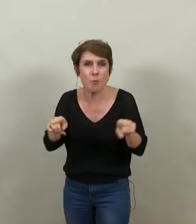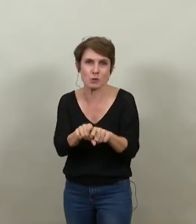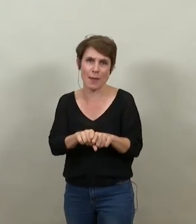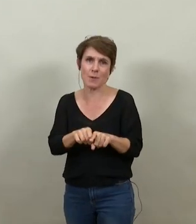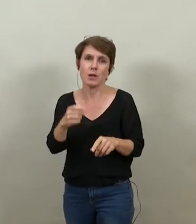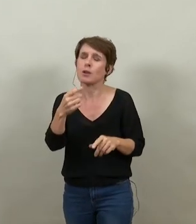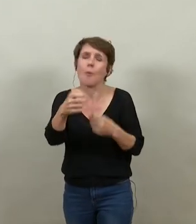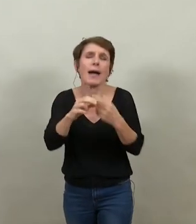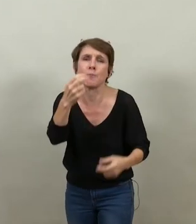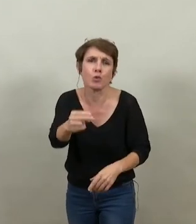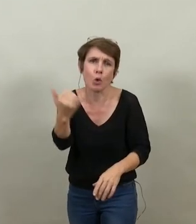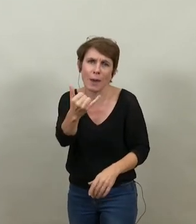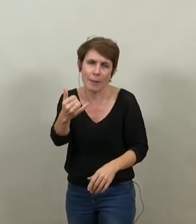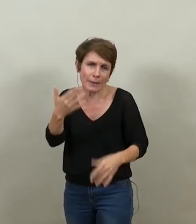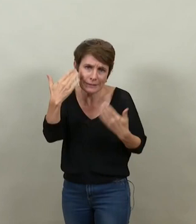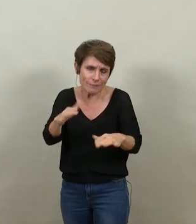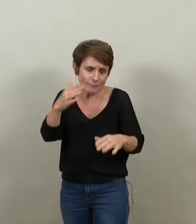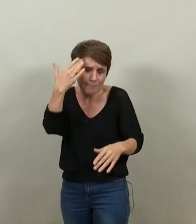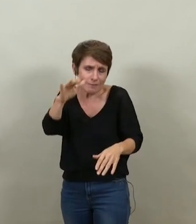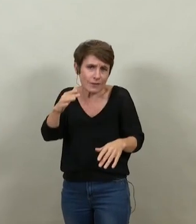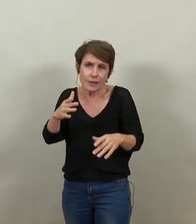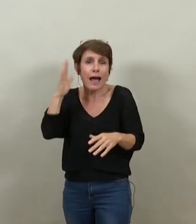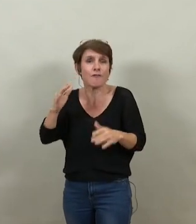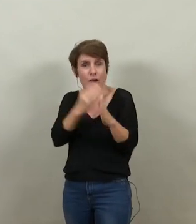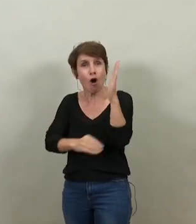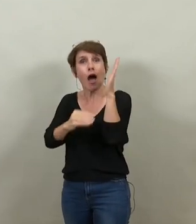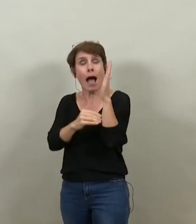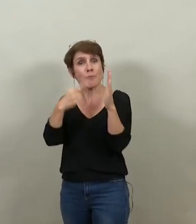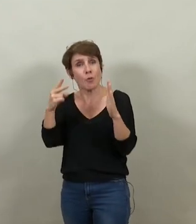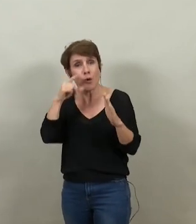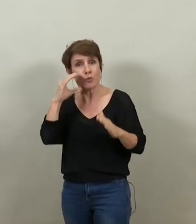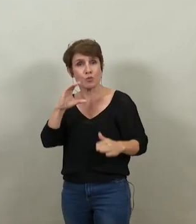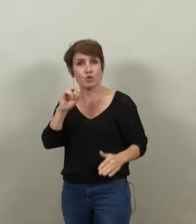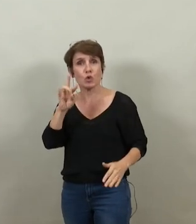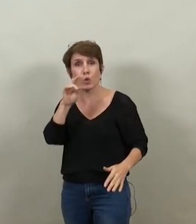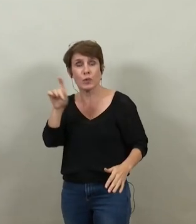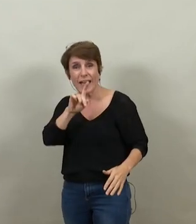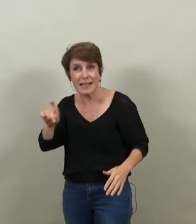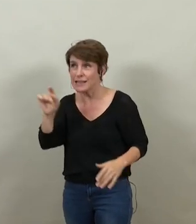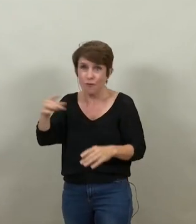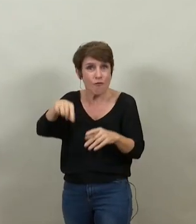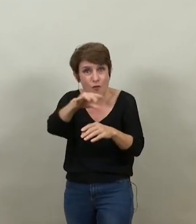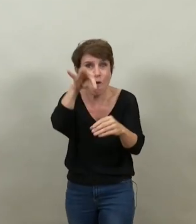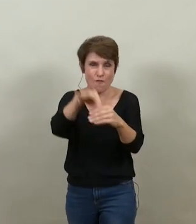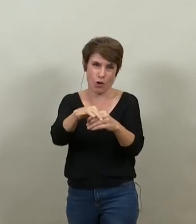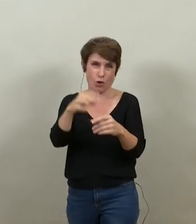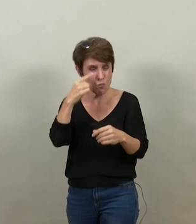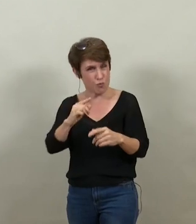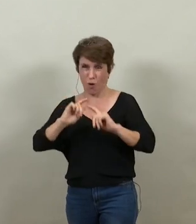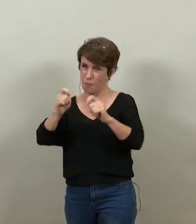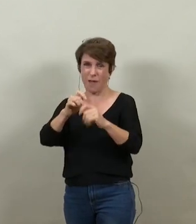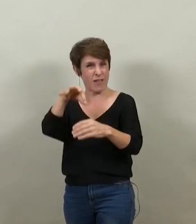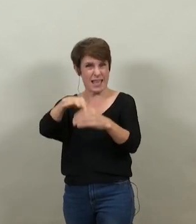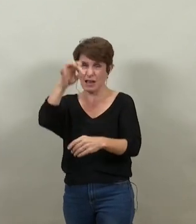dites pas non vous vous c'est l'amendement de Monsieur Coutas que vous avez voté en 2019 sur une peine automatique d'inlégibilité à